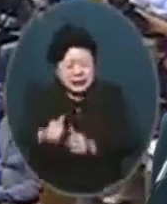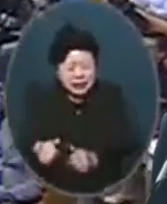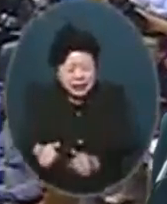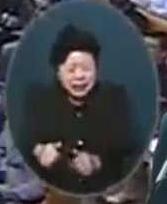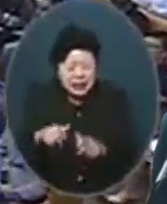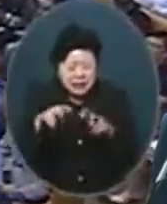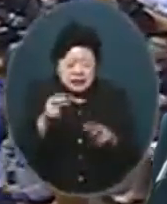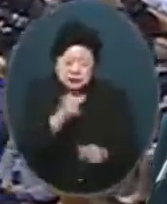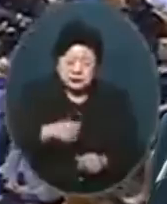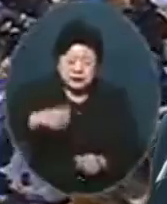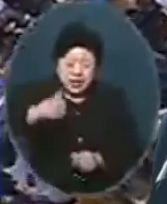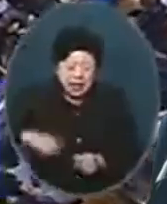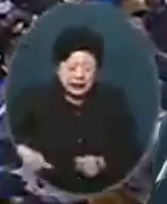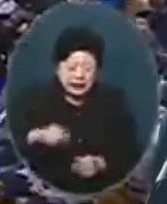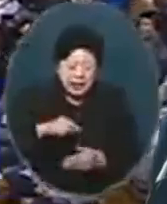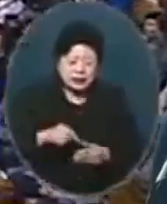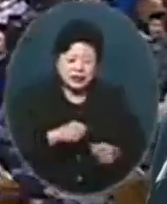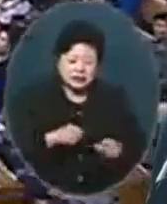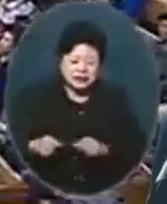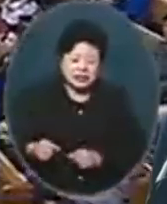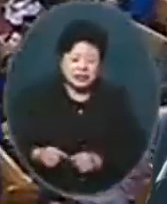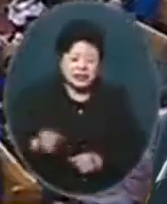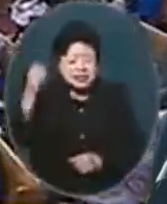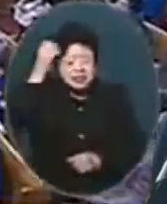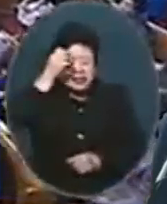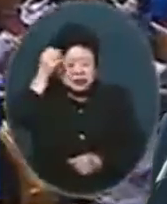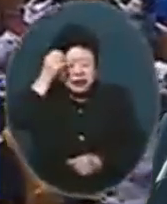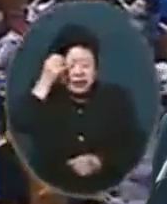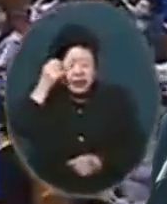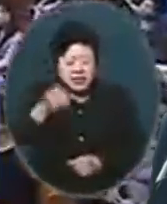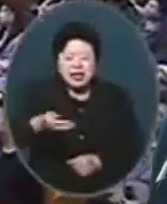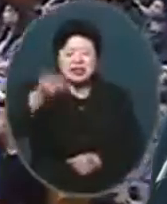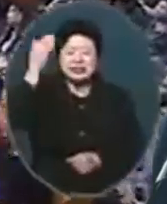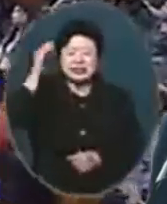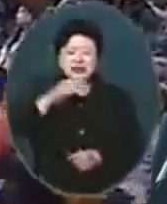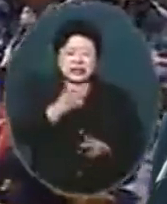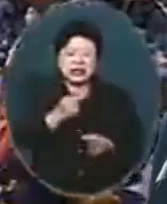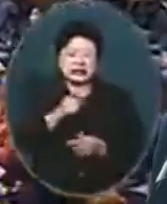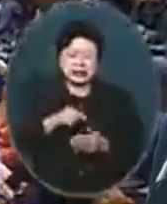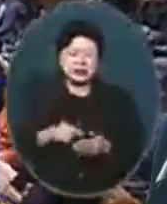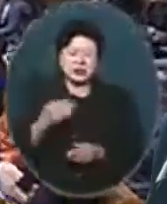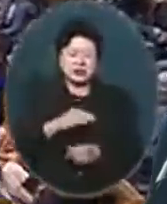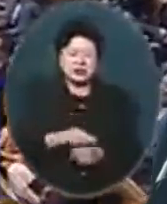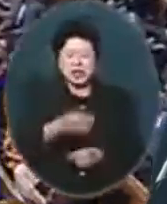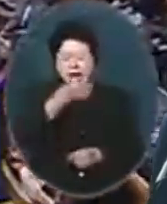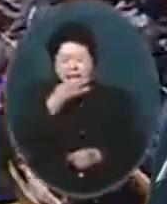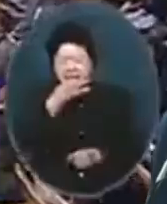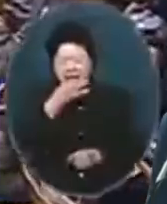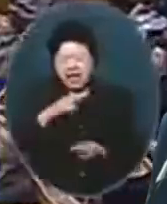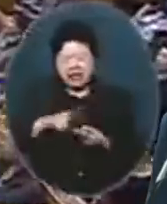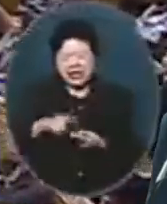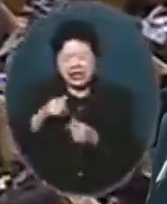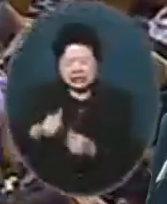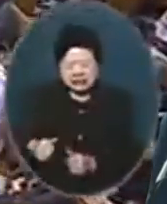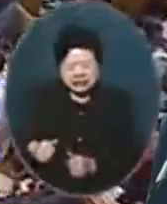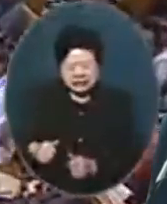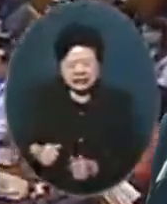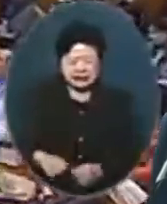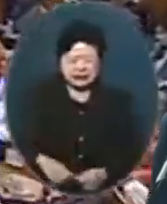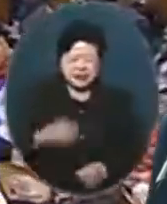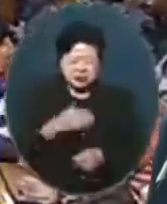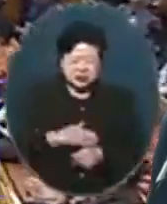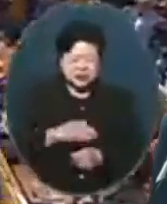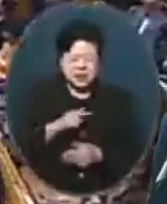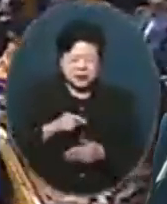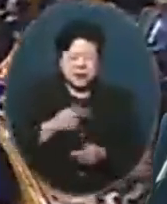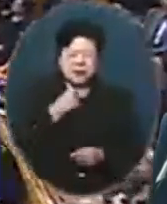지금 불순종의 아들들 가운데서 역사하는 영이라. 전에는 우리도 다 그 가운데서 우리 육체의 욕심을 따라 지내며